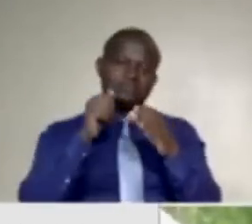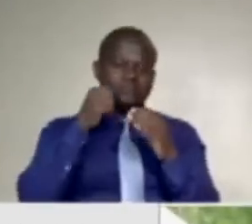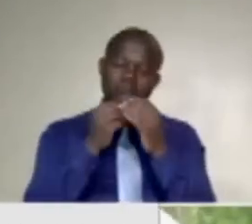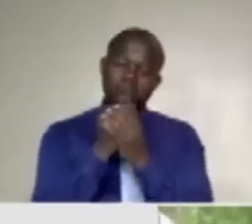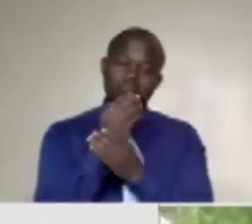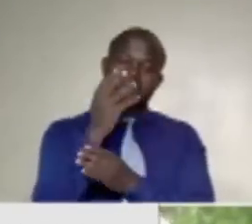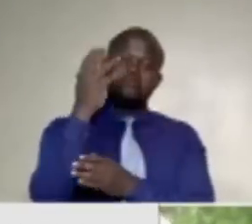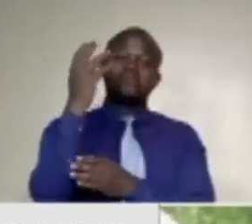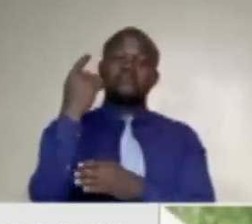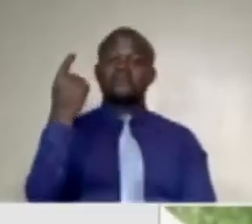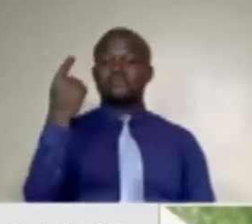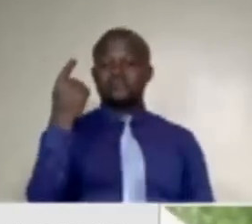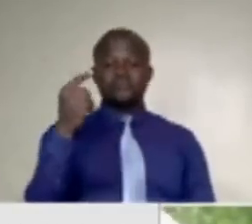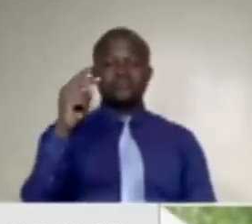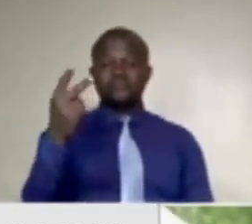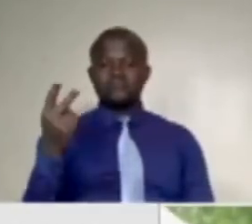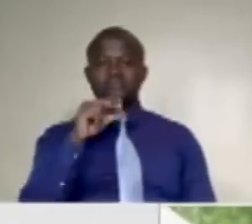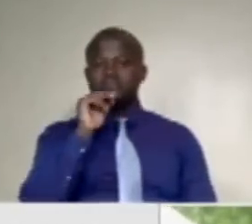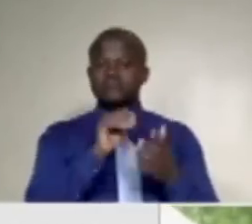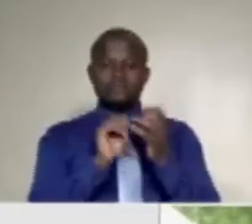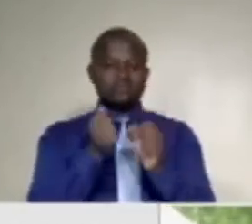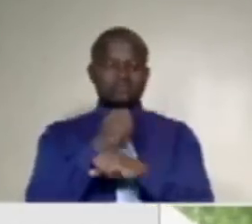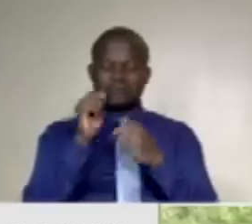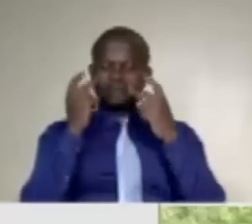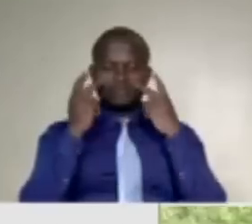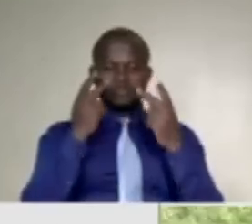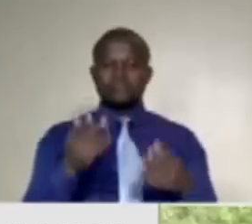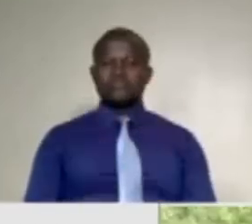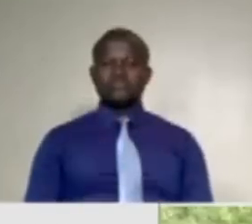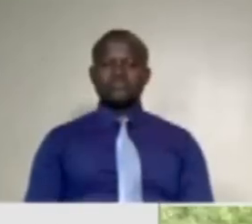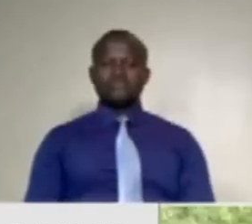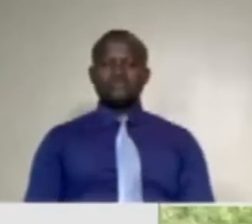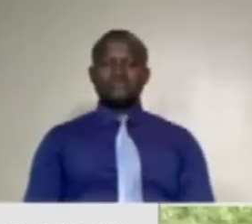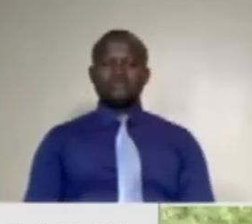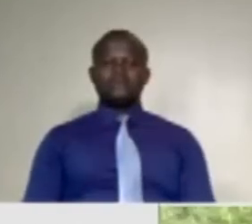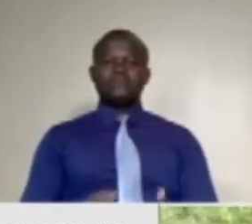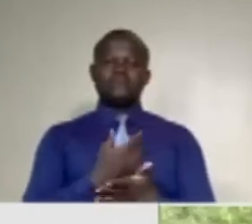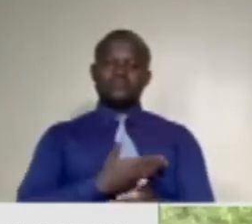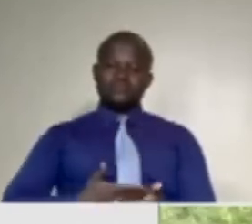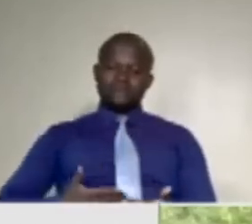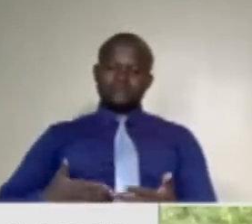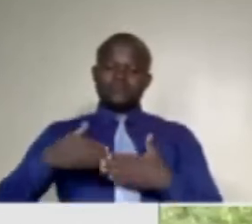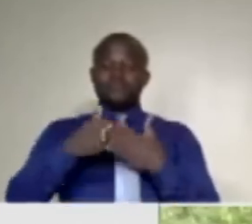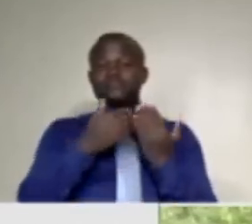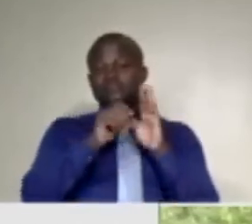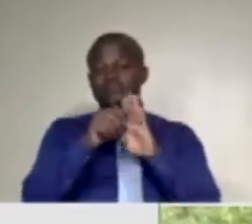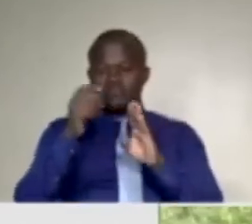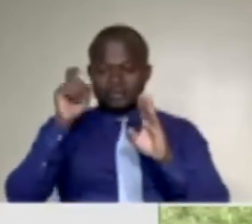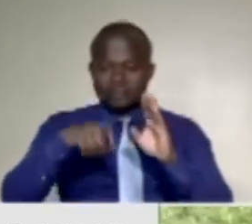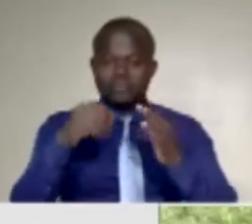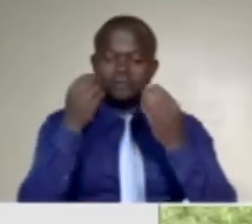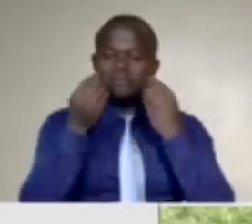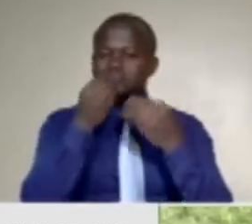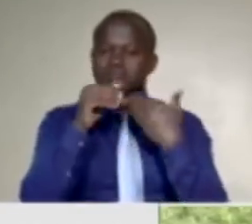gitondo ikana kimwe icya kabiri ntabwo kibonura umuturage. Uya duteje inzara nansi icyo gitoki ntibaruteganyije ko ugomba